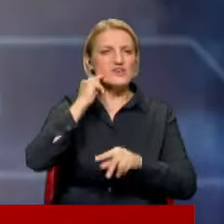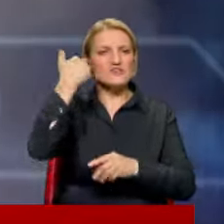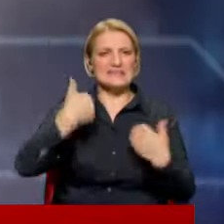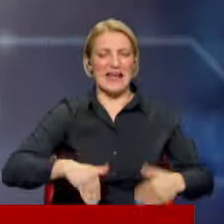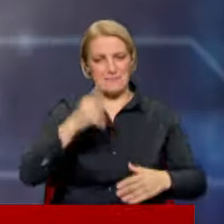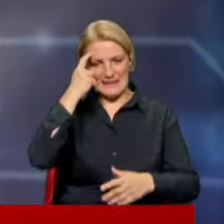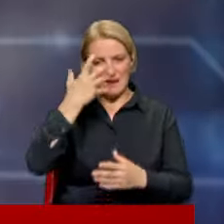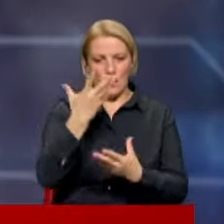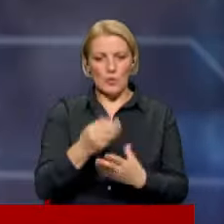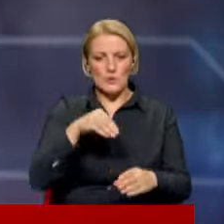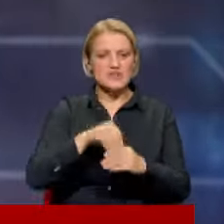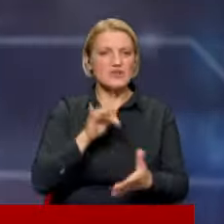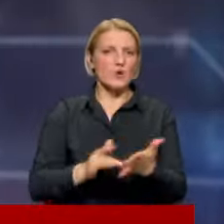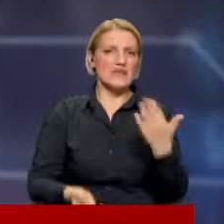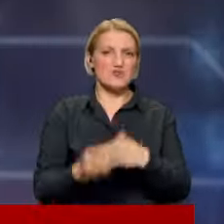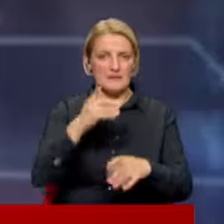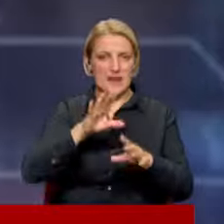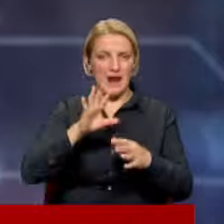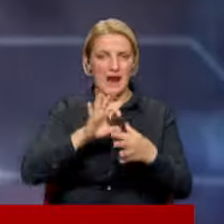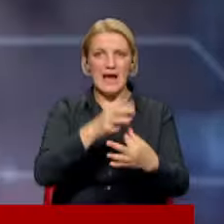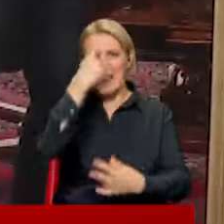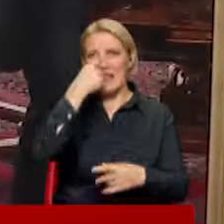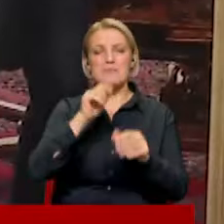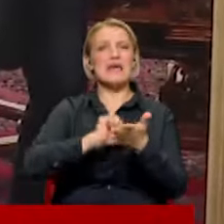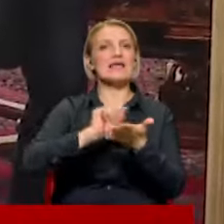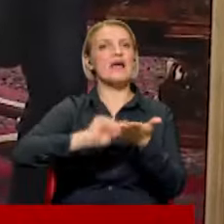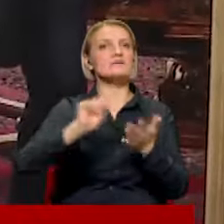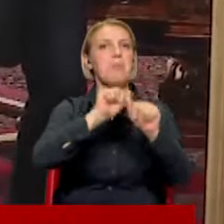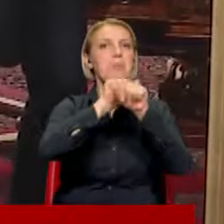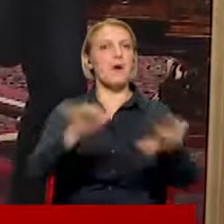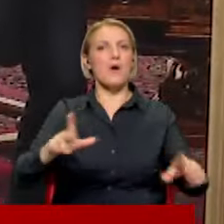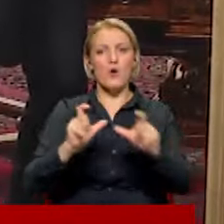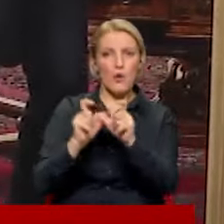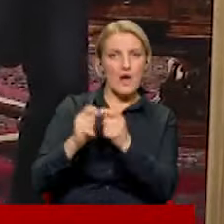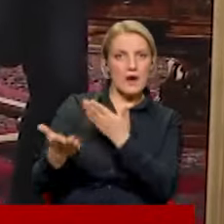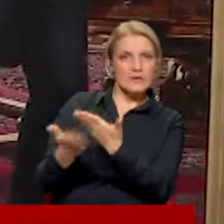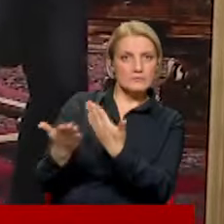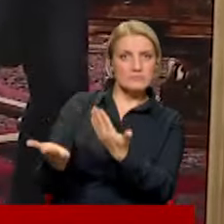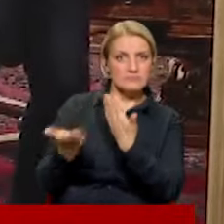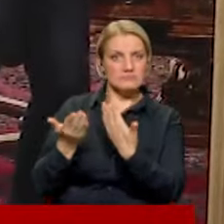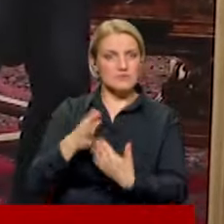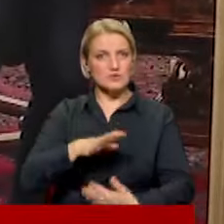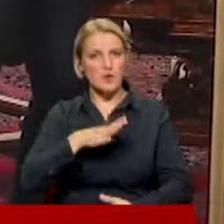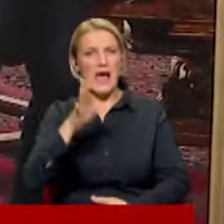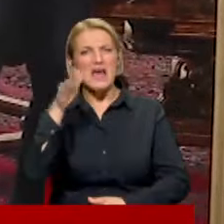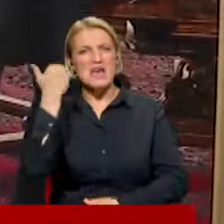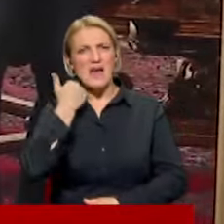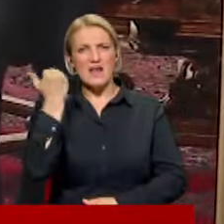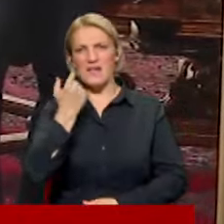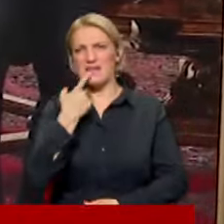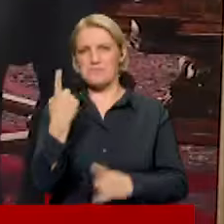aldığı içeriklerin çıkartılmasına ilişkin resmi yazıyı yayınladı Google'dan yardım istiyorsunuz her şeyi yalanlayarak bir yere